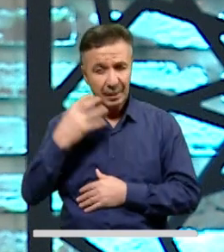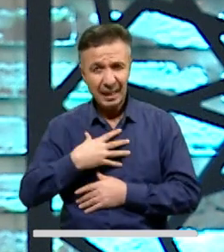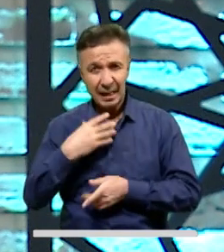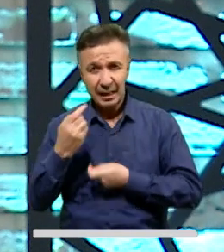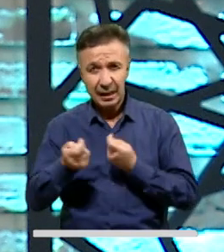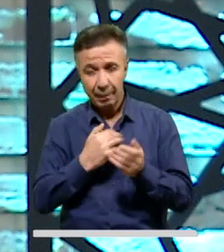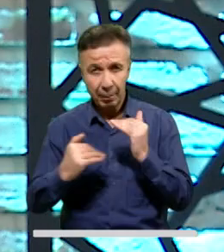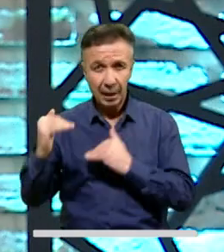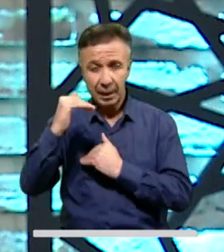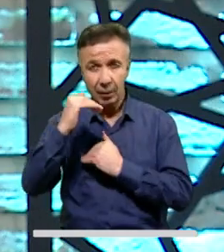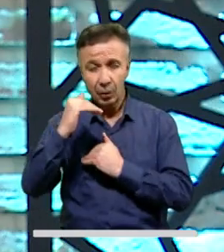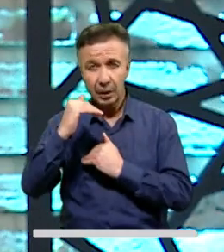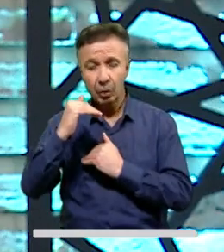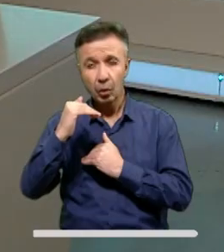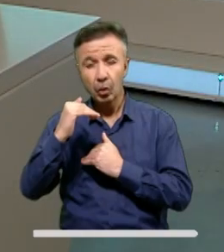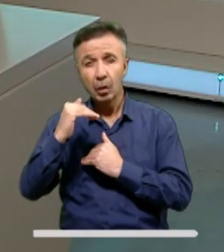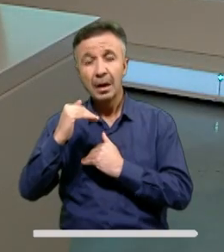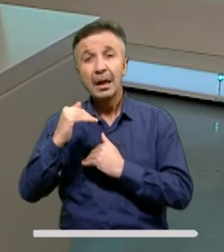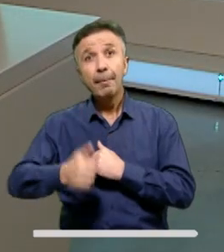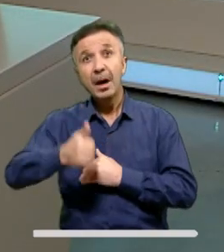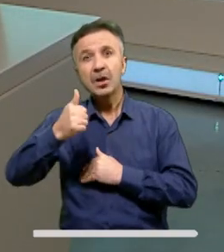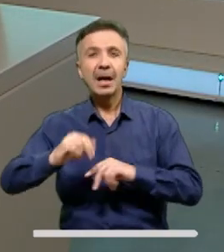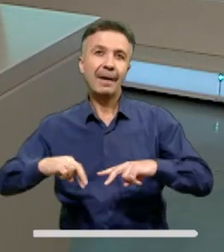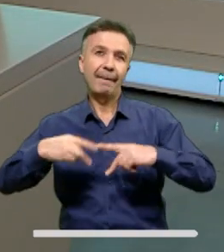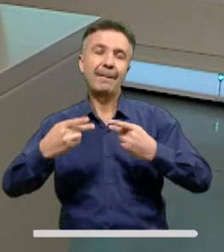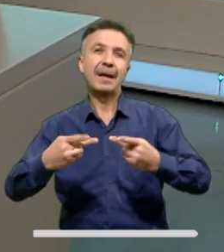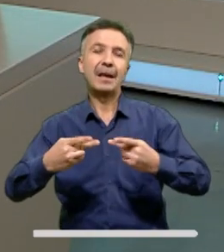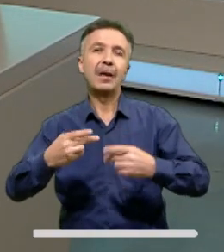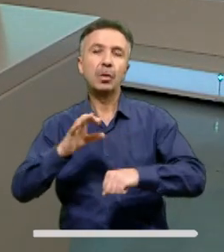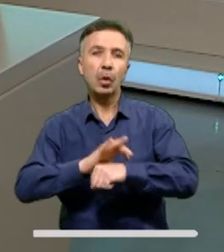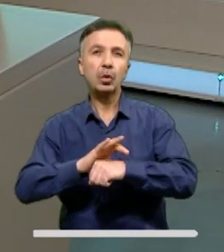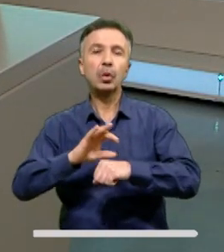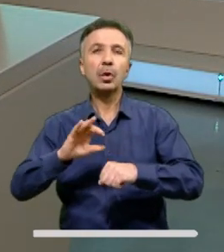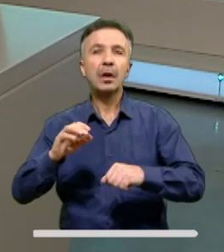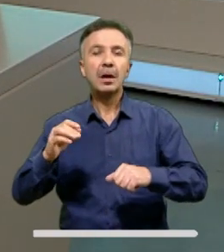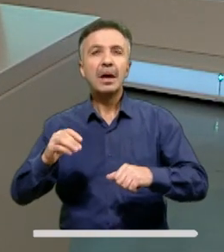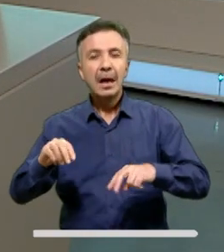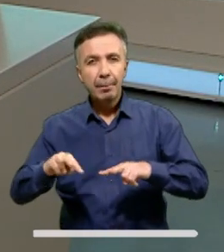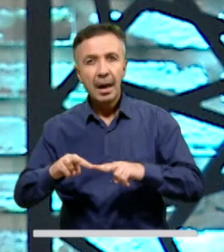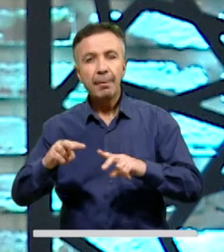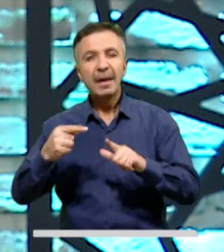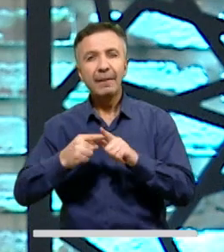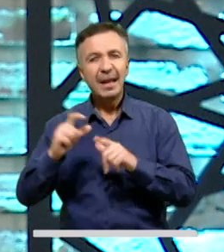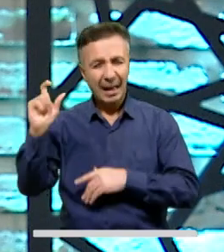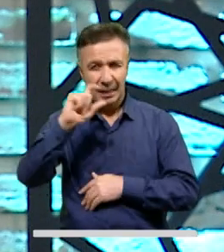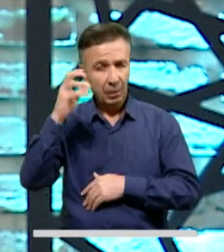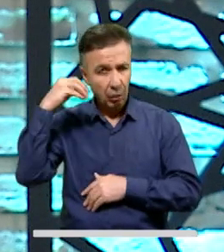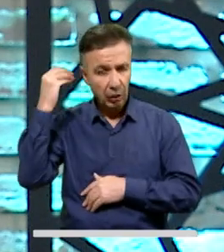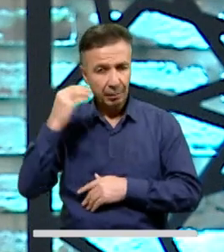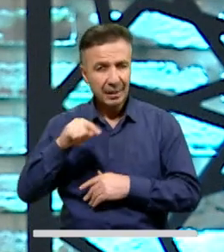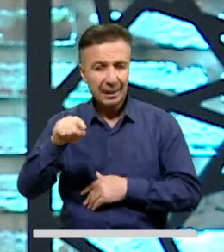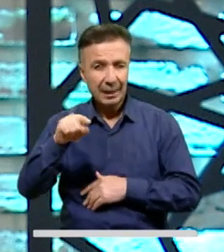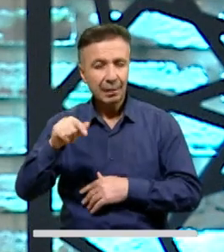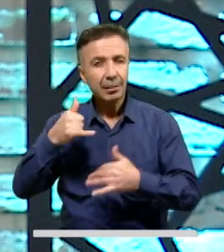İşleri Başkanlığı Din İşleri Yüksek Kurulu Başkan Vekili Sayın Doktor Fatih Mehmet Aydın hocam bizimle birlikte. Az evvel de ifade etmiş olduğum